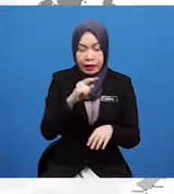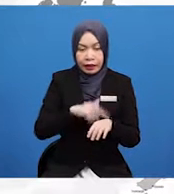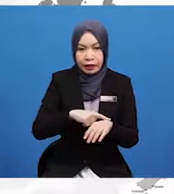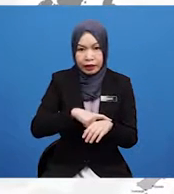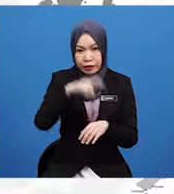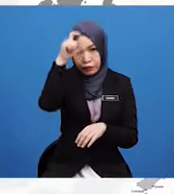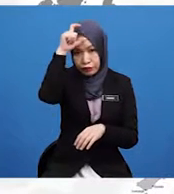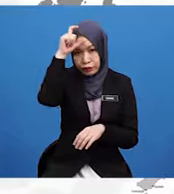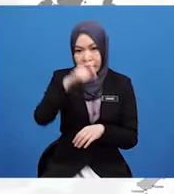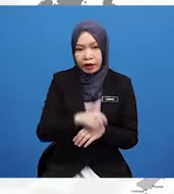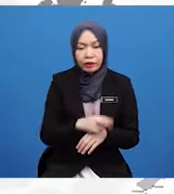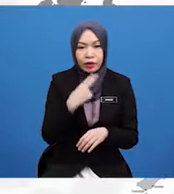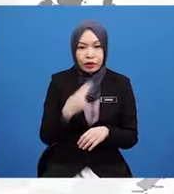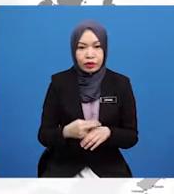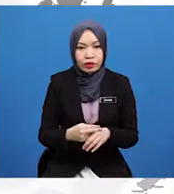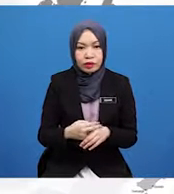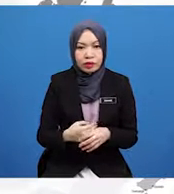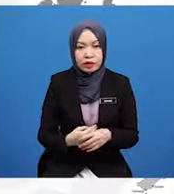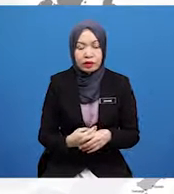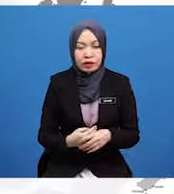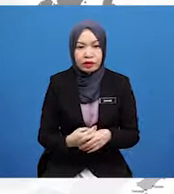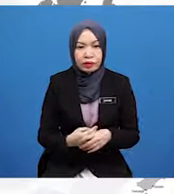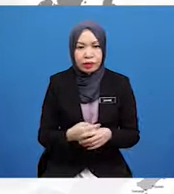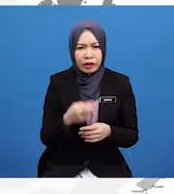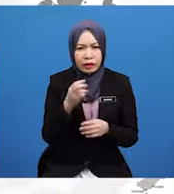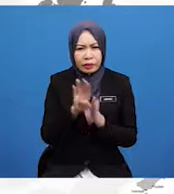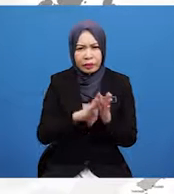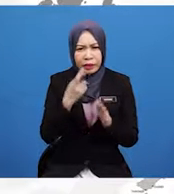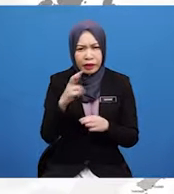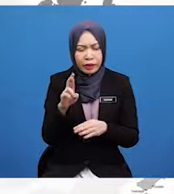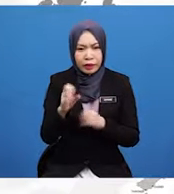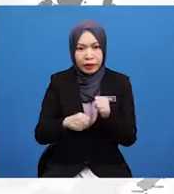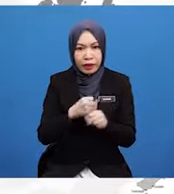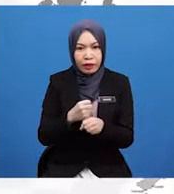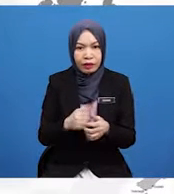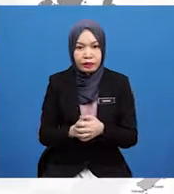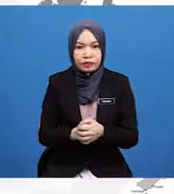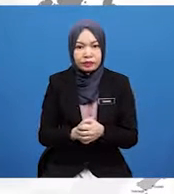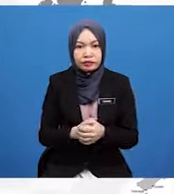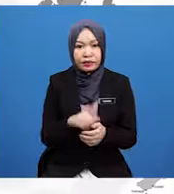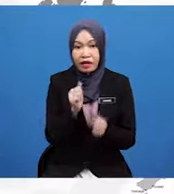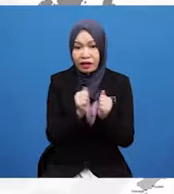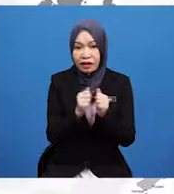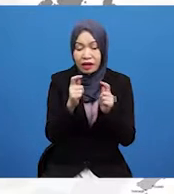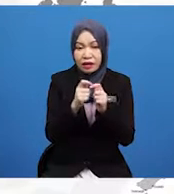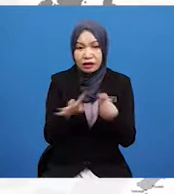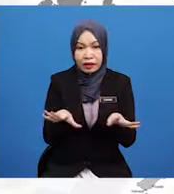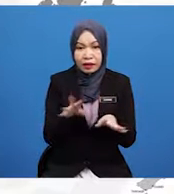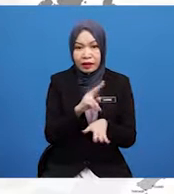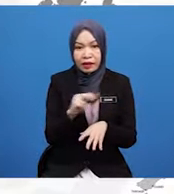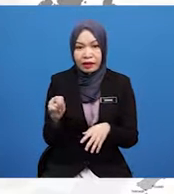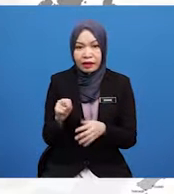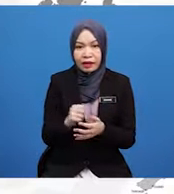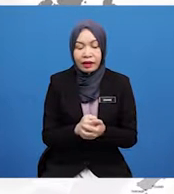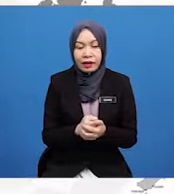lokasi ini merupakan penempatan manusia dengan tinggalan binaan batu di tapal yang mempunyai